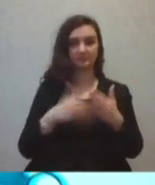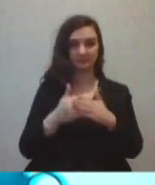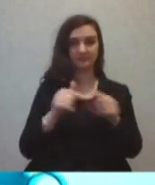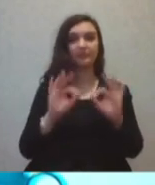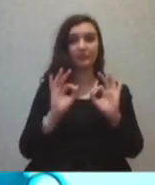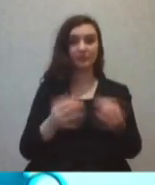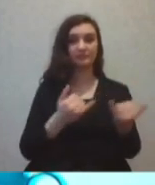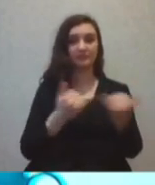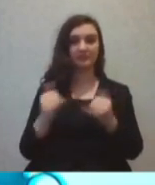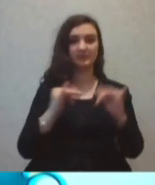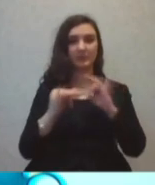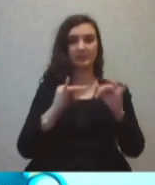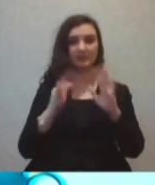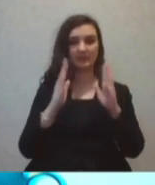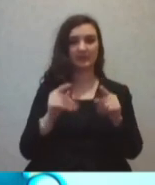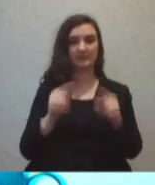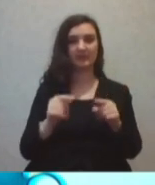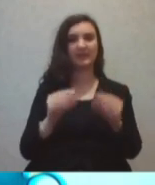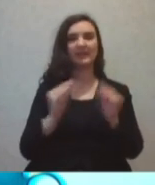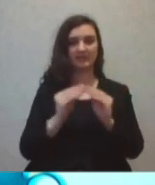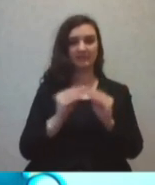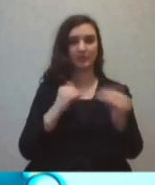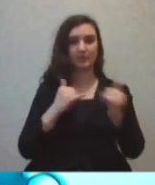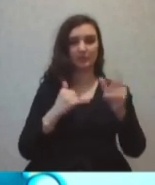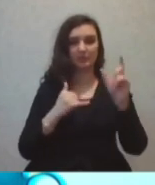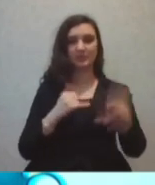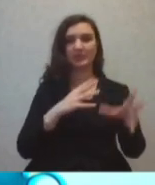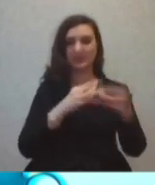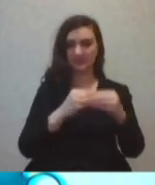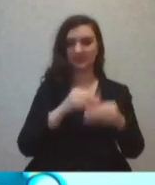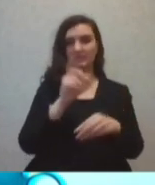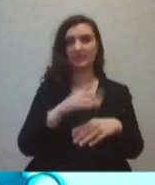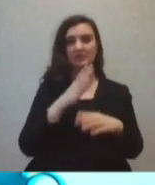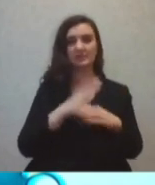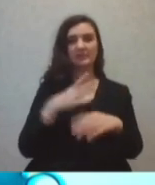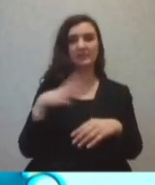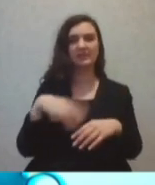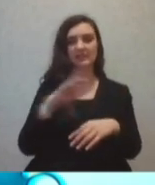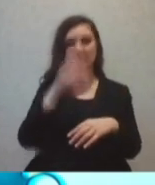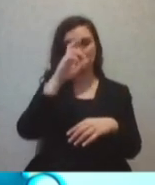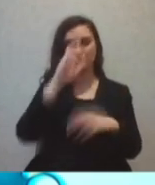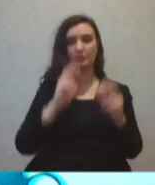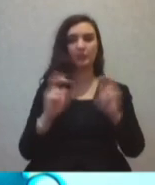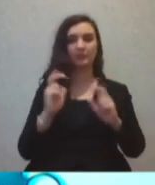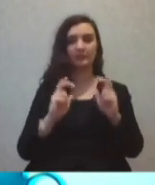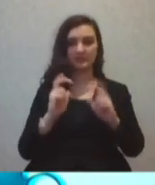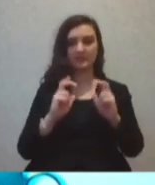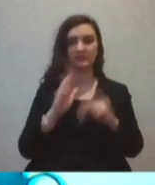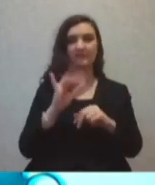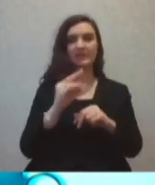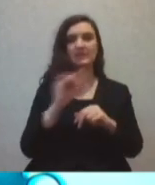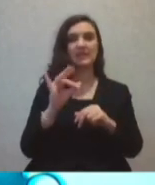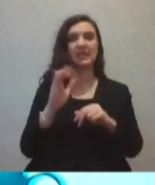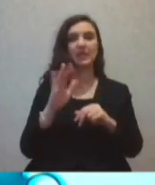სწორედ დღევანდელი საუბარი იქნება იგივე სტუმართან ერთად. იგი გახლავთ თბილისის სახელმწიფო უნივერსიტეტის